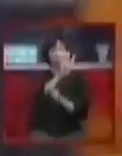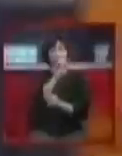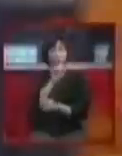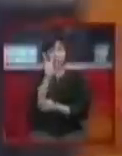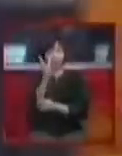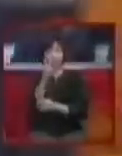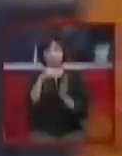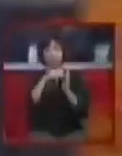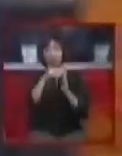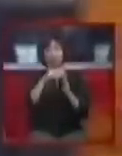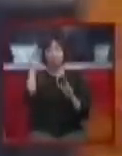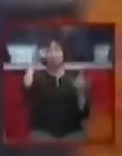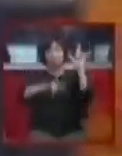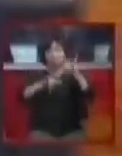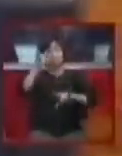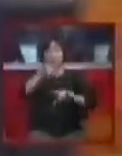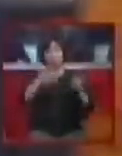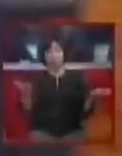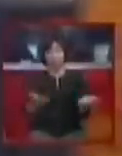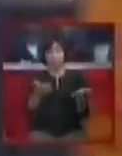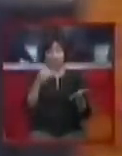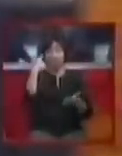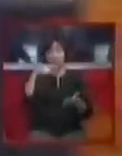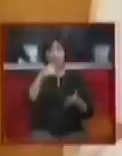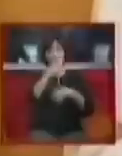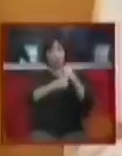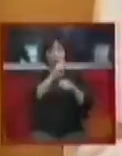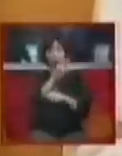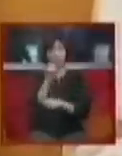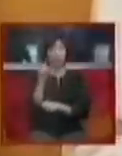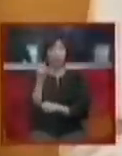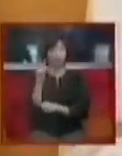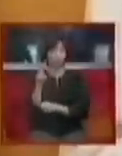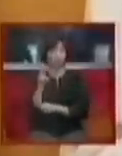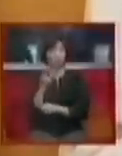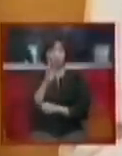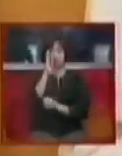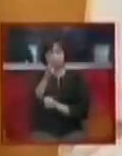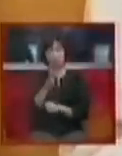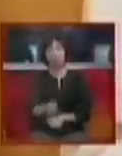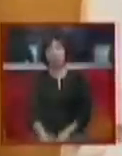4.6 million na turista para sa 2012.